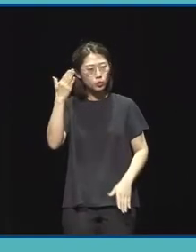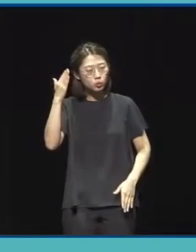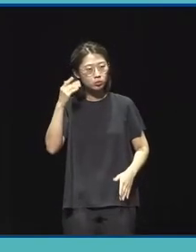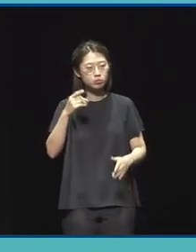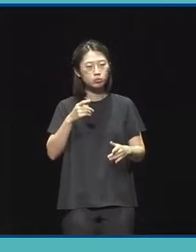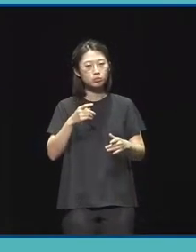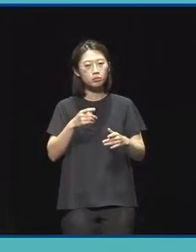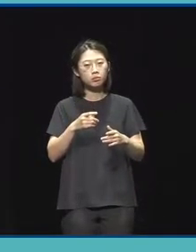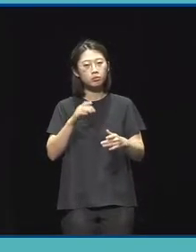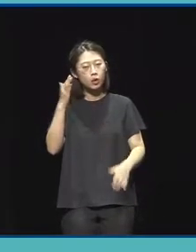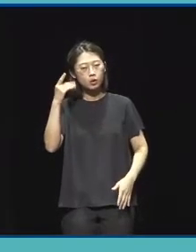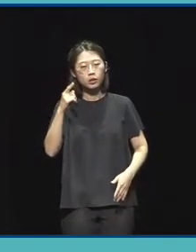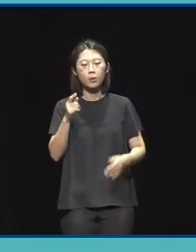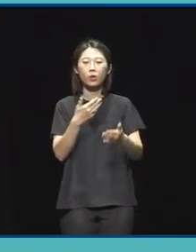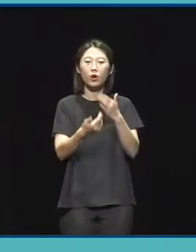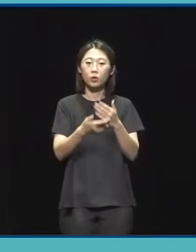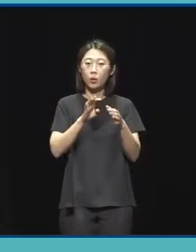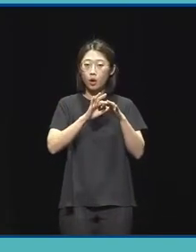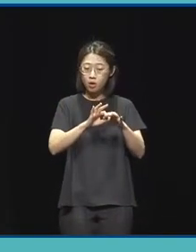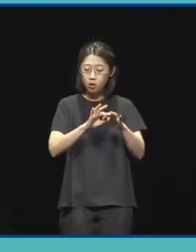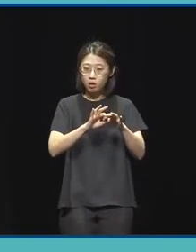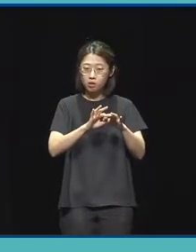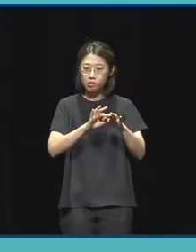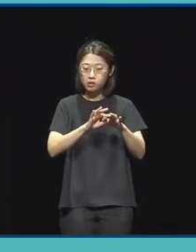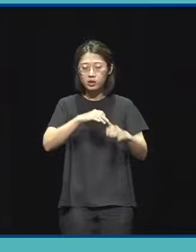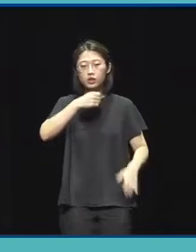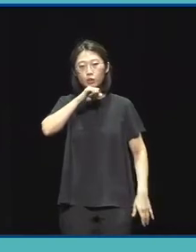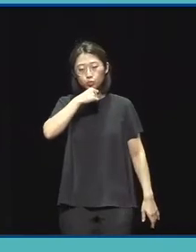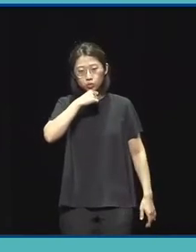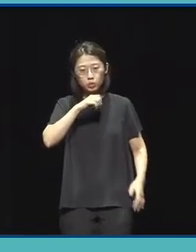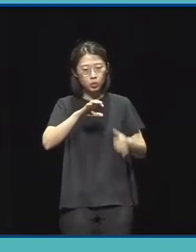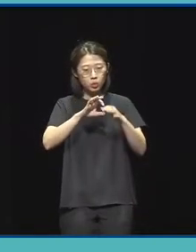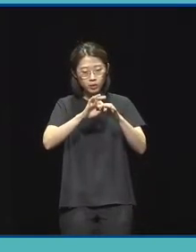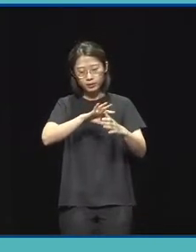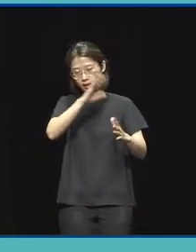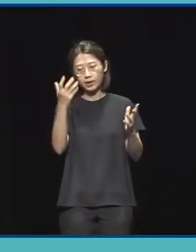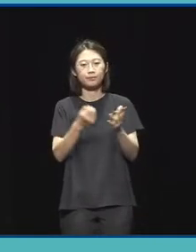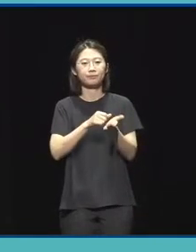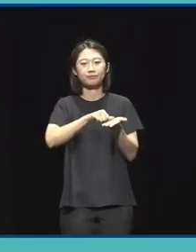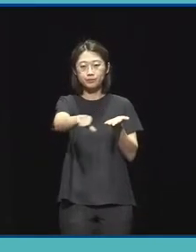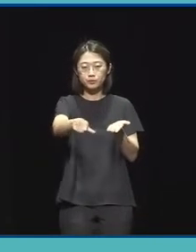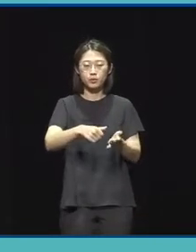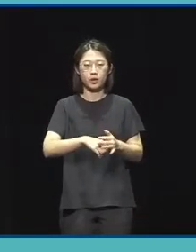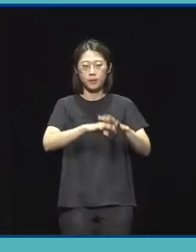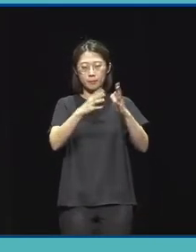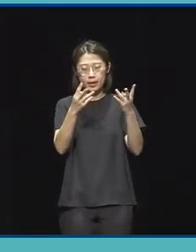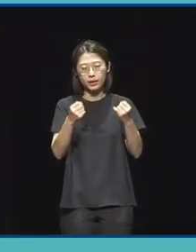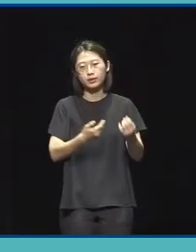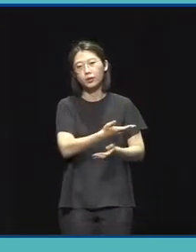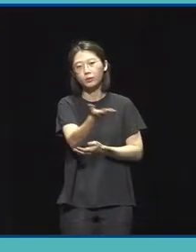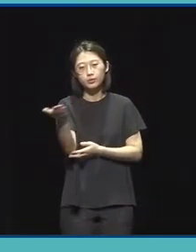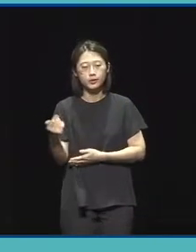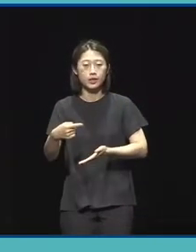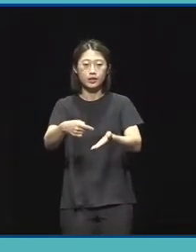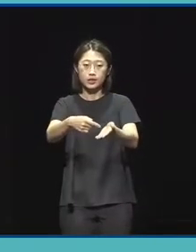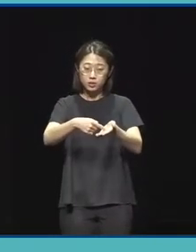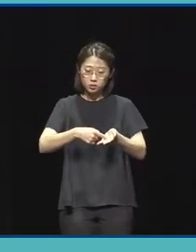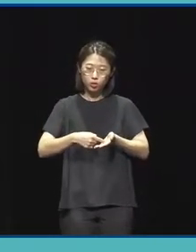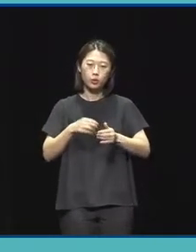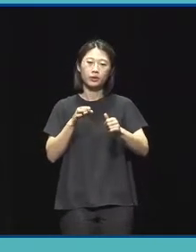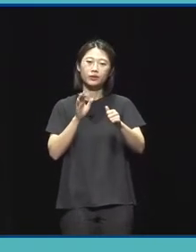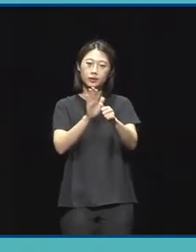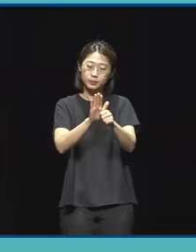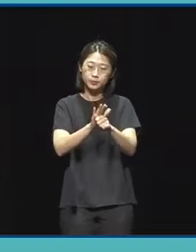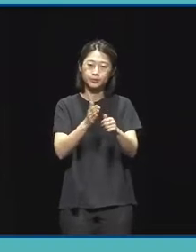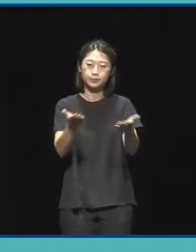뭐 이런 활동 실적들을 모두 없앰으로서 많은 분들이 해당 사업들을 통해서 지원받을 수 있는